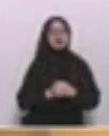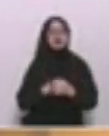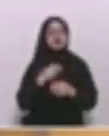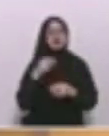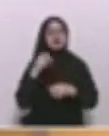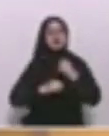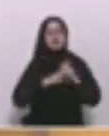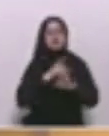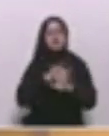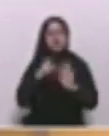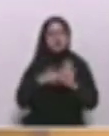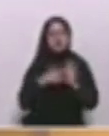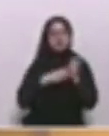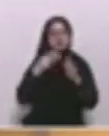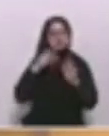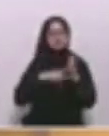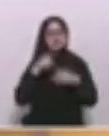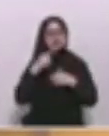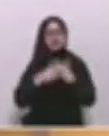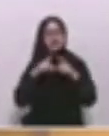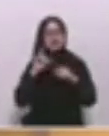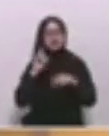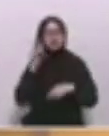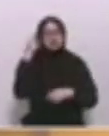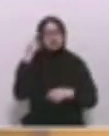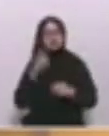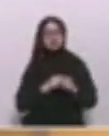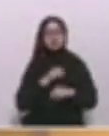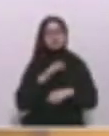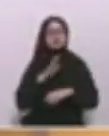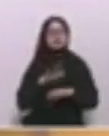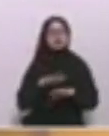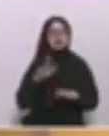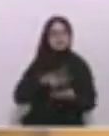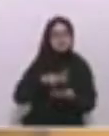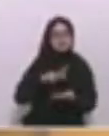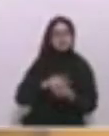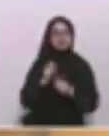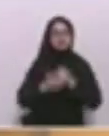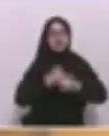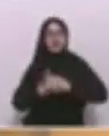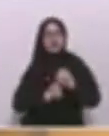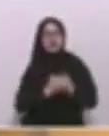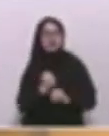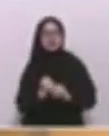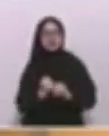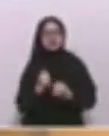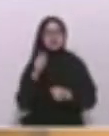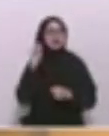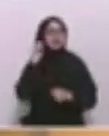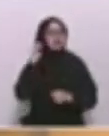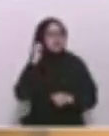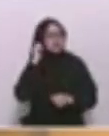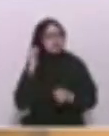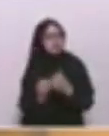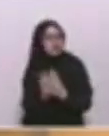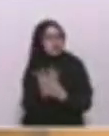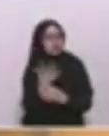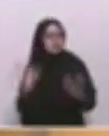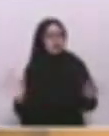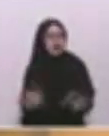ah pasarku untuk menjamin usaha-usaha ibu-ibu ini tetap tumbuh ya dan kemudian mampu mengangkat